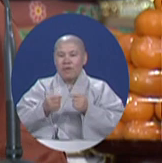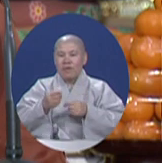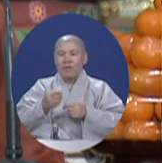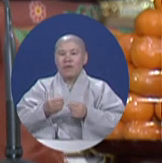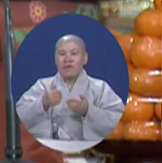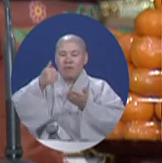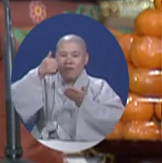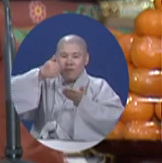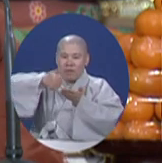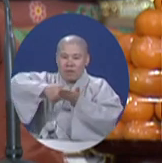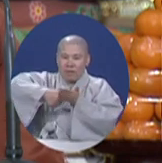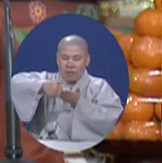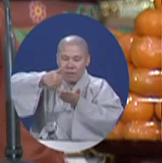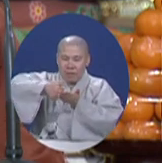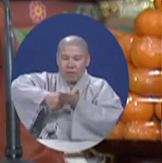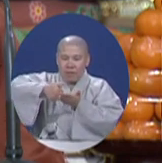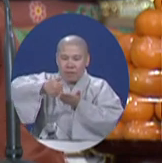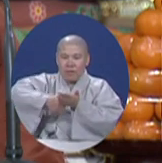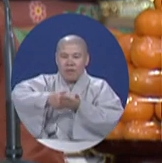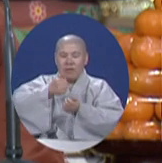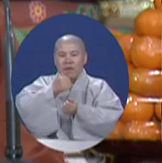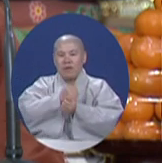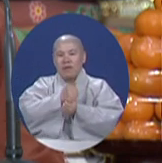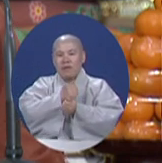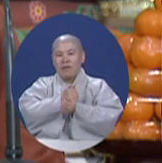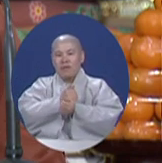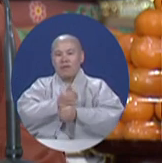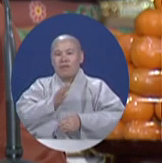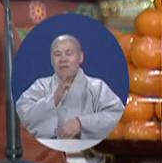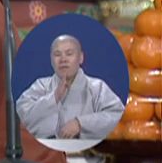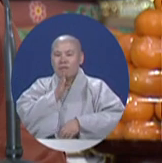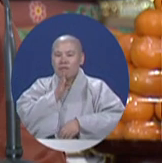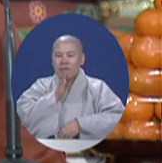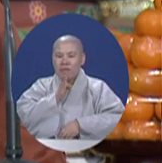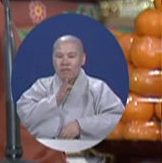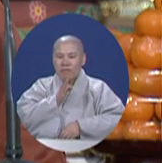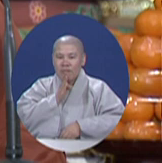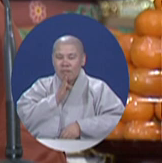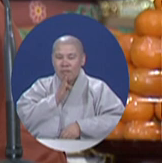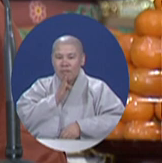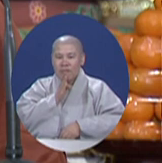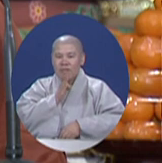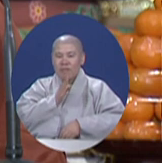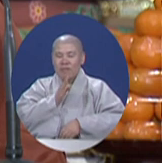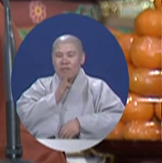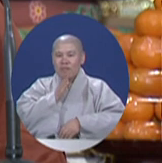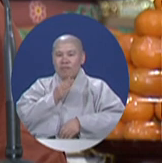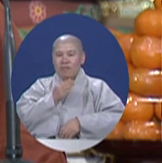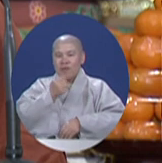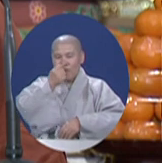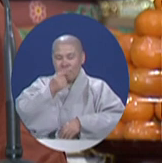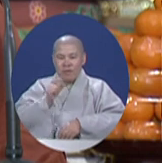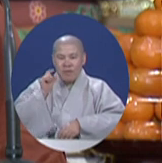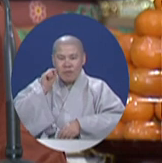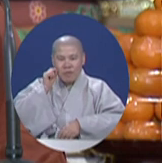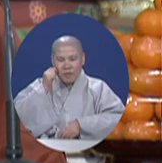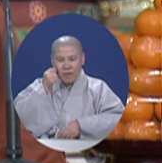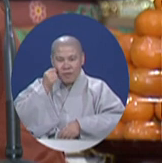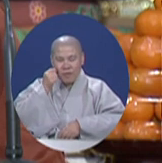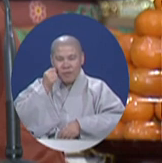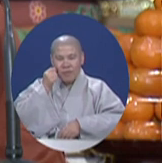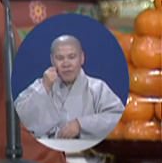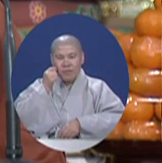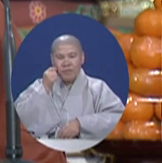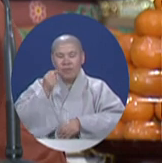하시고 참 그거 정말 이게 아주 혹독한 수행이요. 청법 3배를